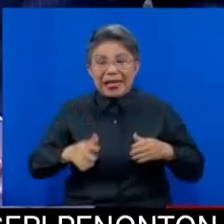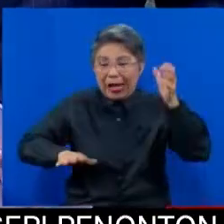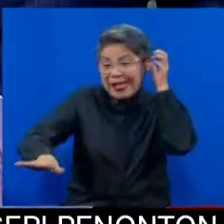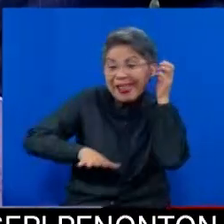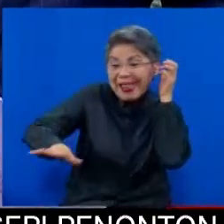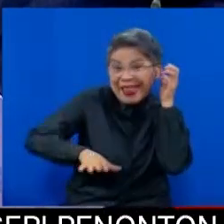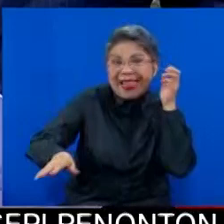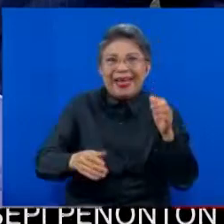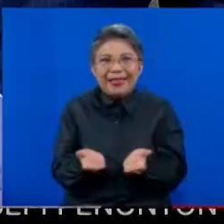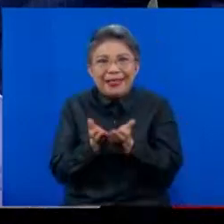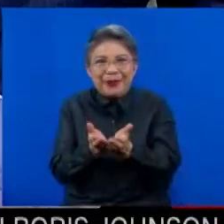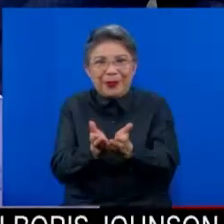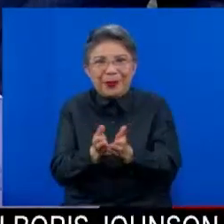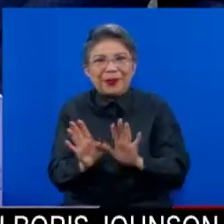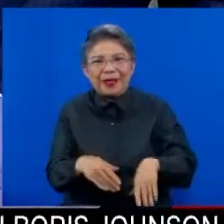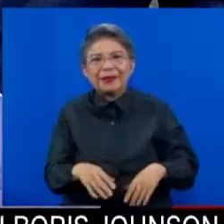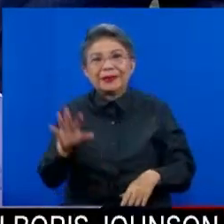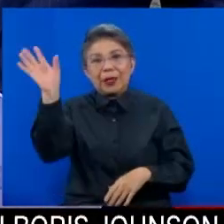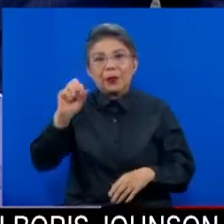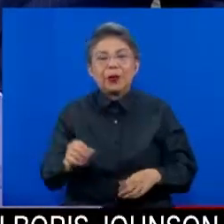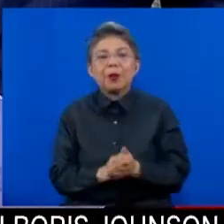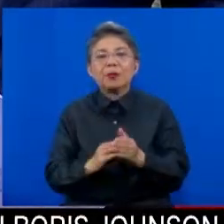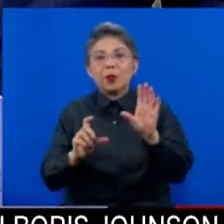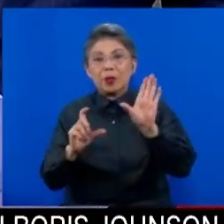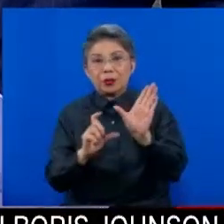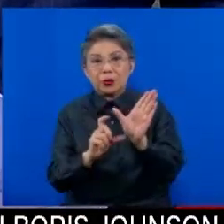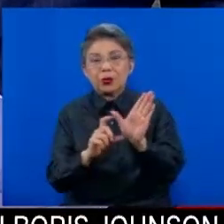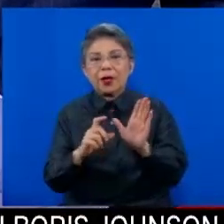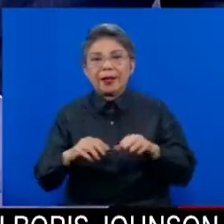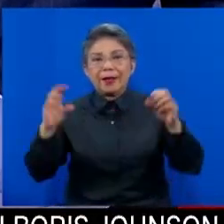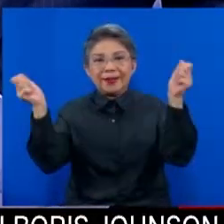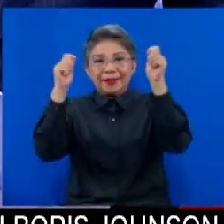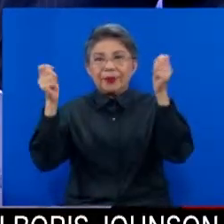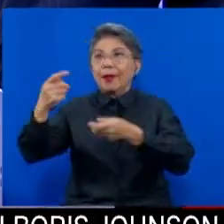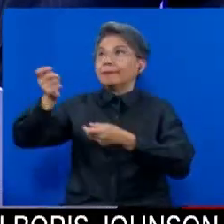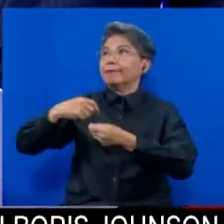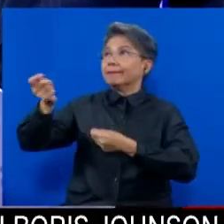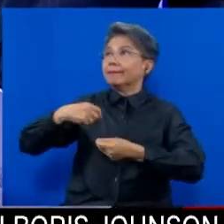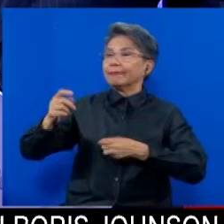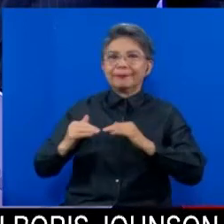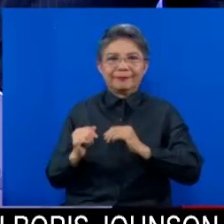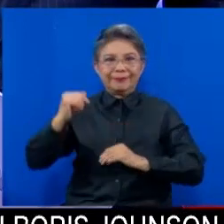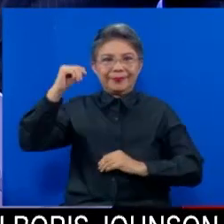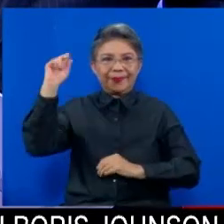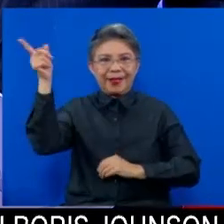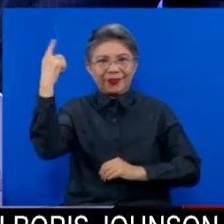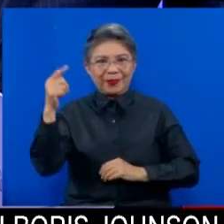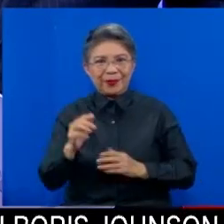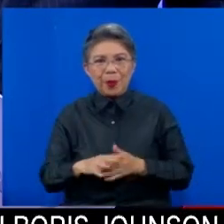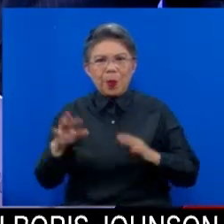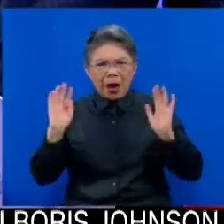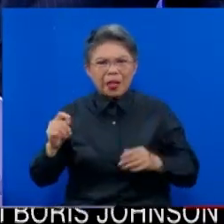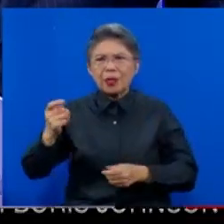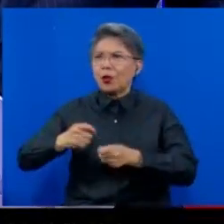DJ. Sementara pemerintah Kabupaten Purworejo, Jawa Tengah menggelar kegiatan Festival Layang-Layang tingkat nasional. Acara ini turut dihadiri